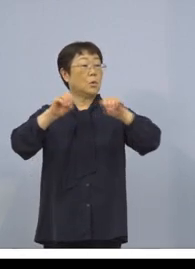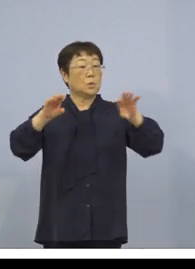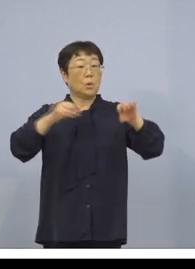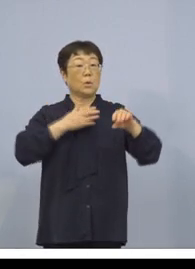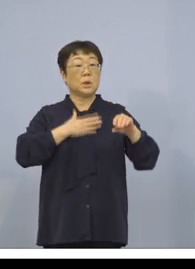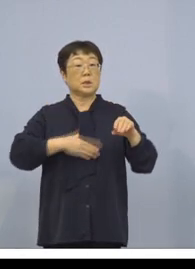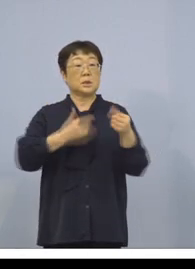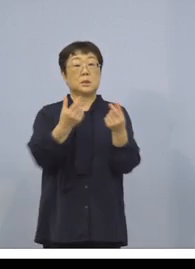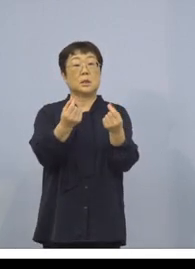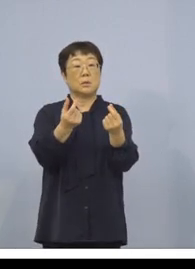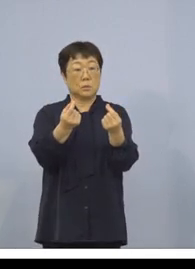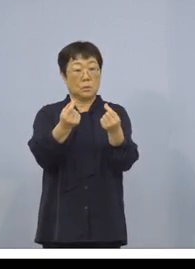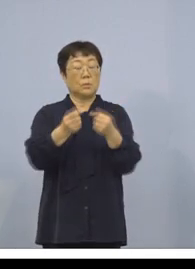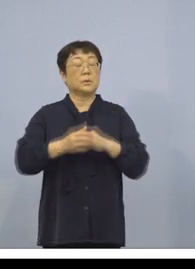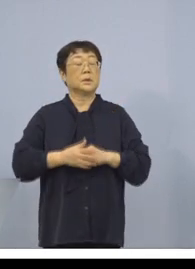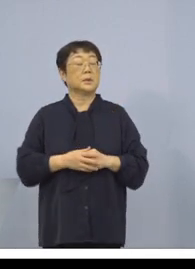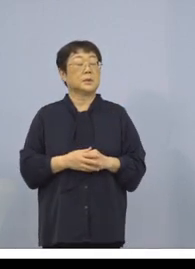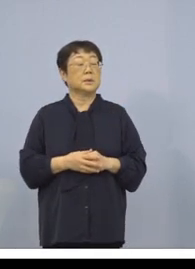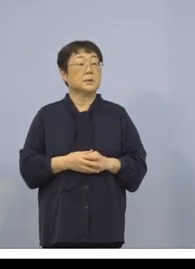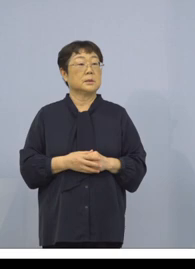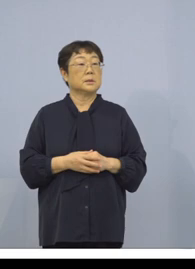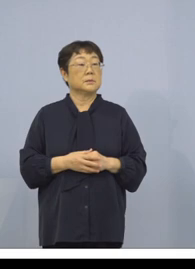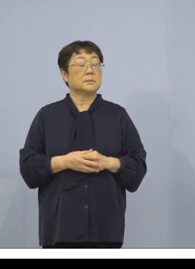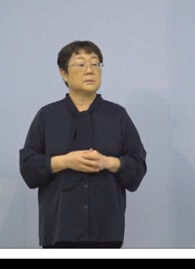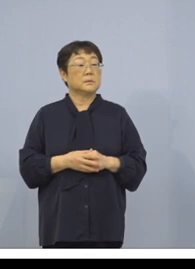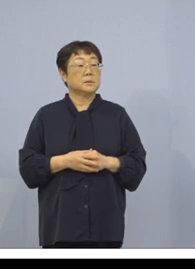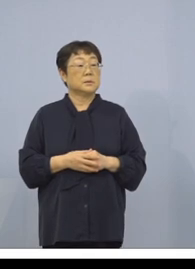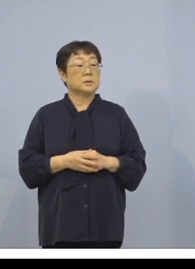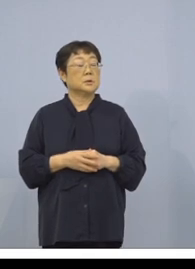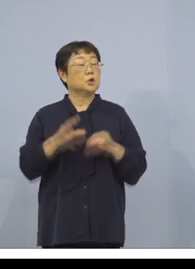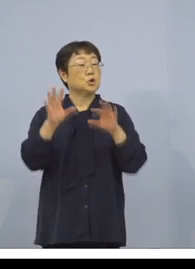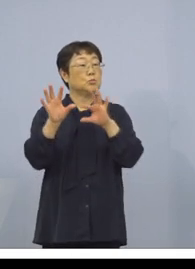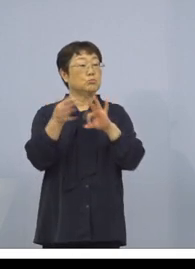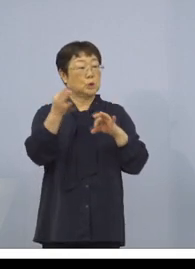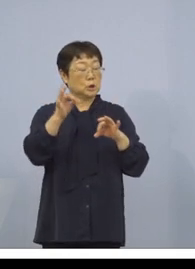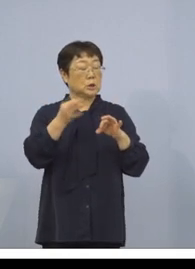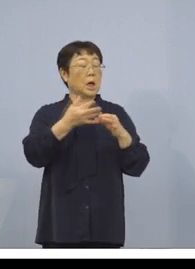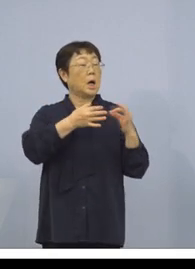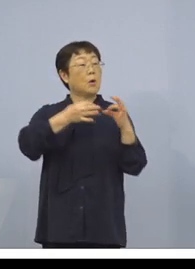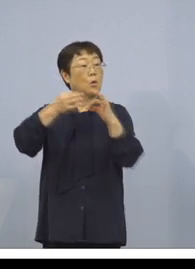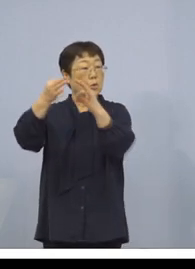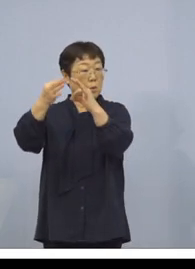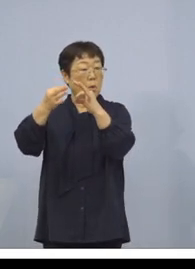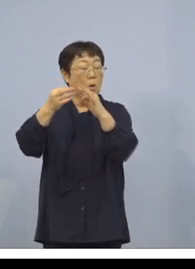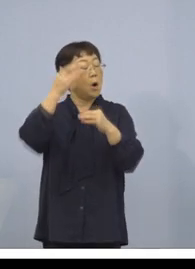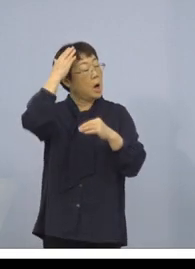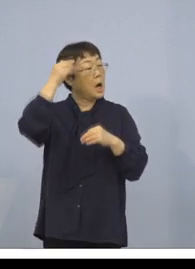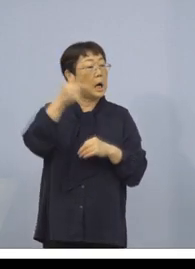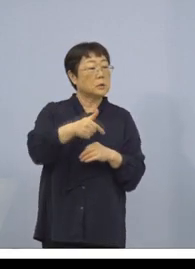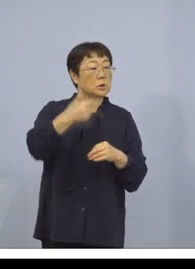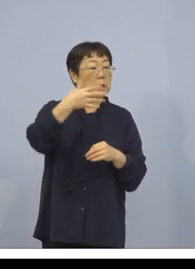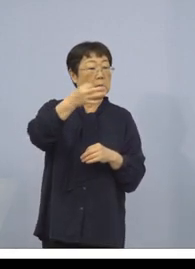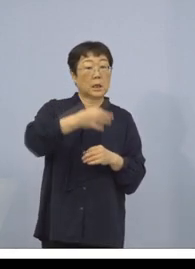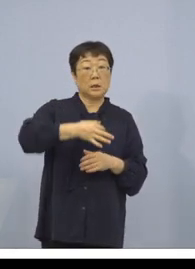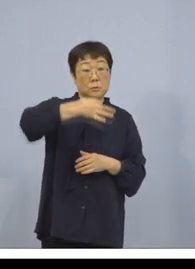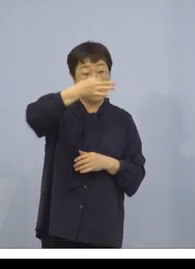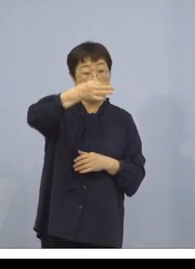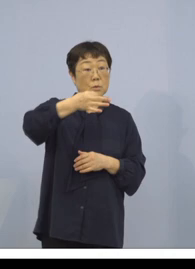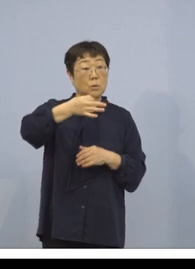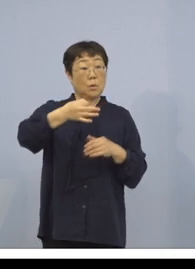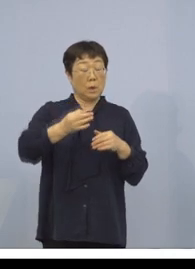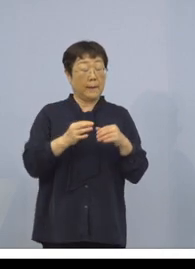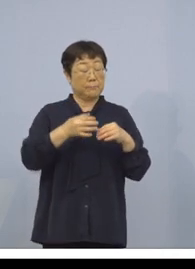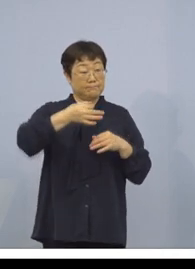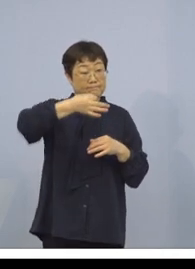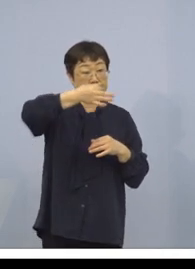存知の通りですね、物価高騰、またガソリンの価格の高騰、これが止まら